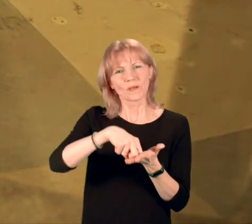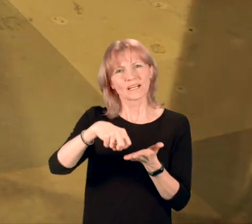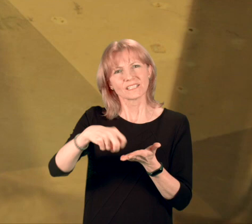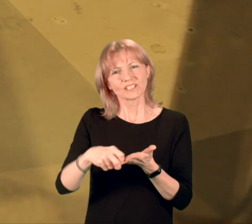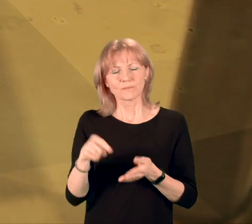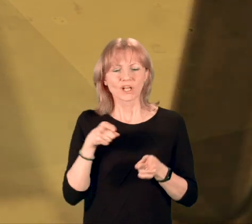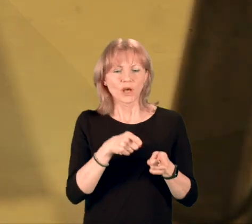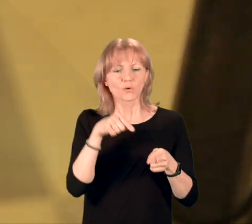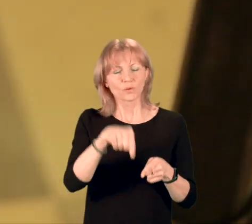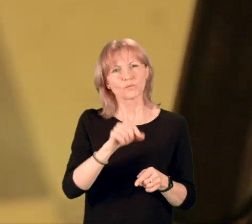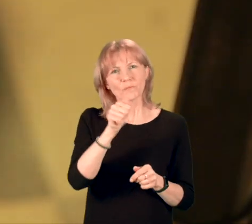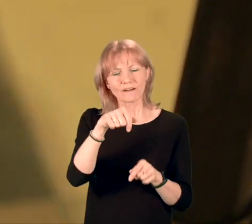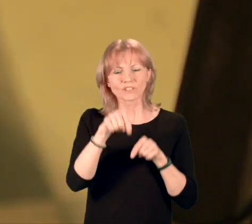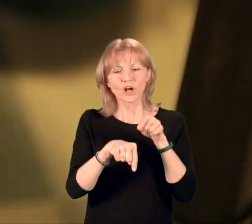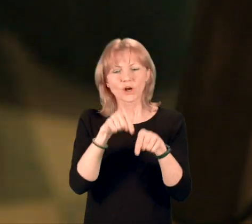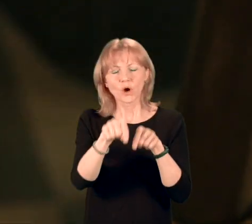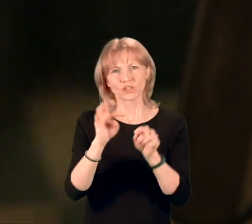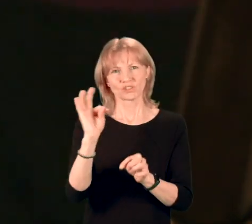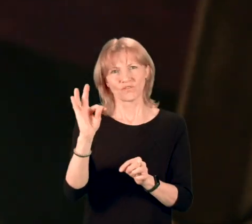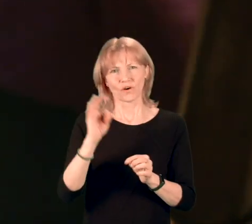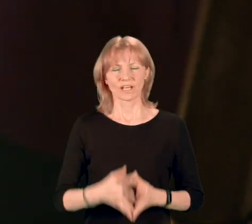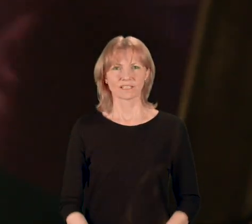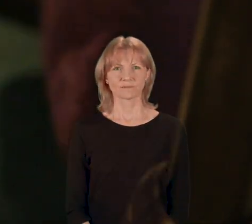KONIEC KONIEC